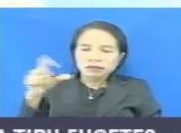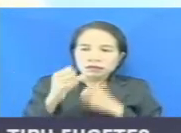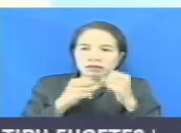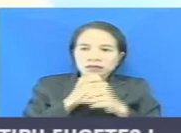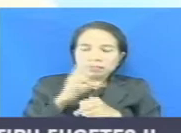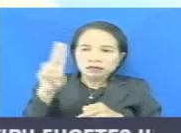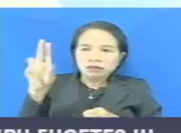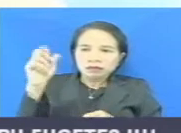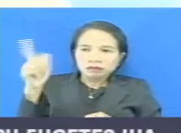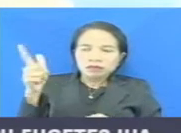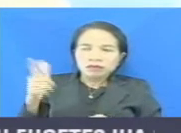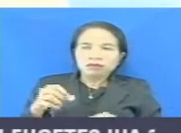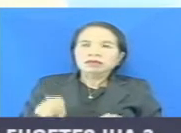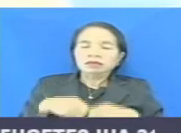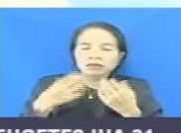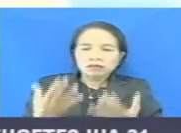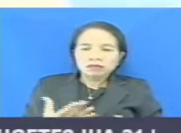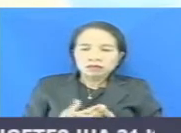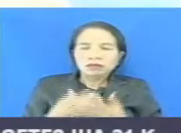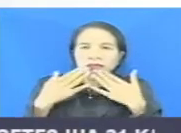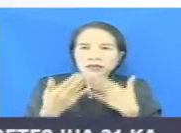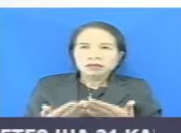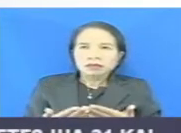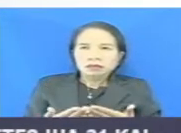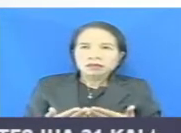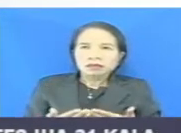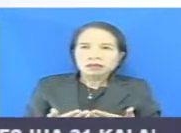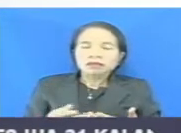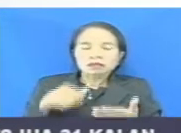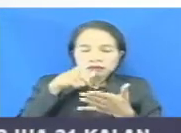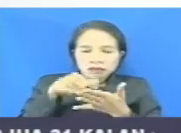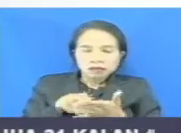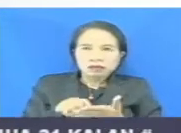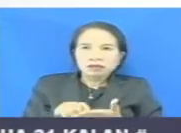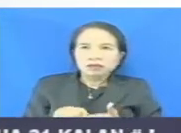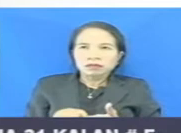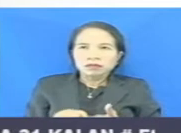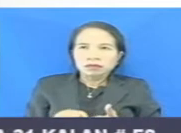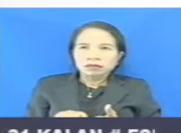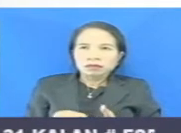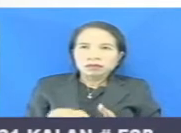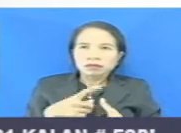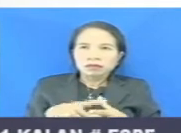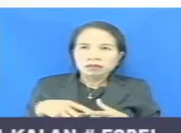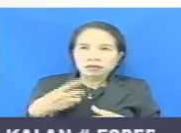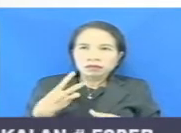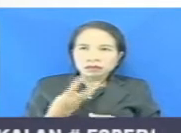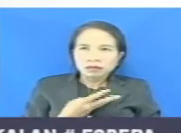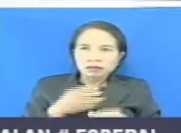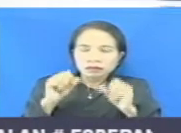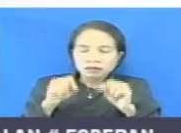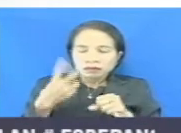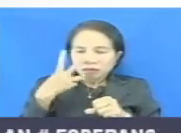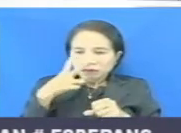ronulu durante na oisa. Ya. Obrigado mas ba konviti telpe ununia per pois ami vele mail avaliasaun